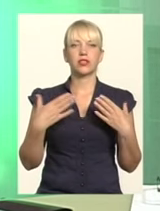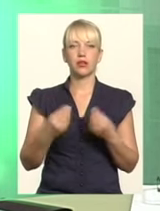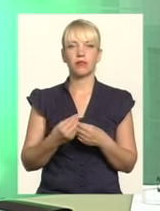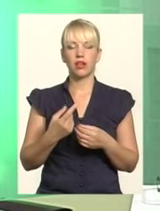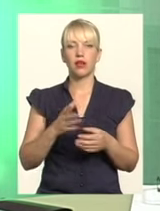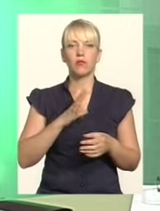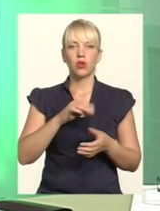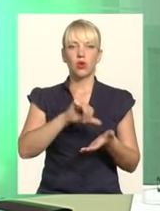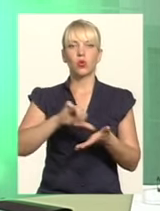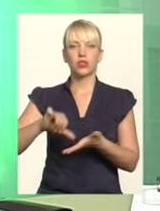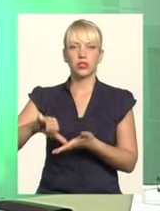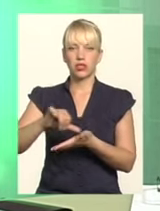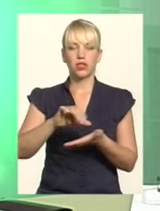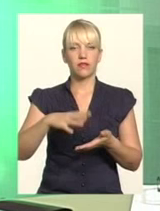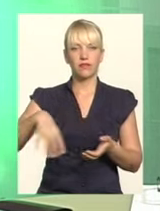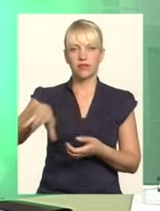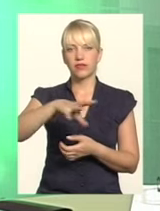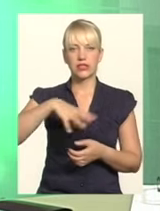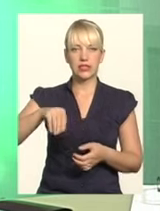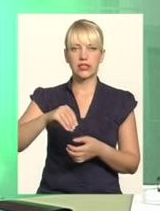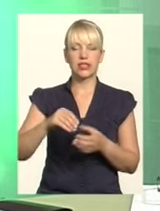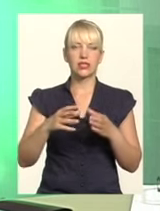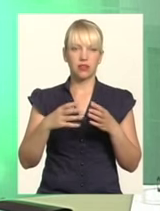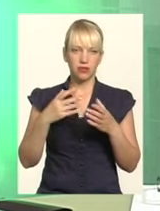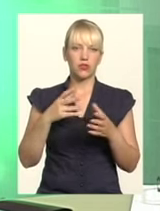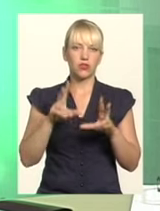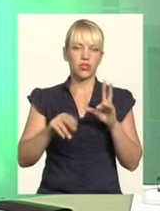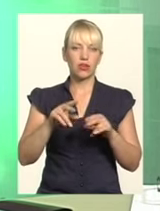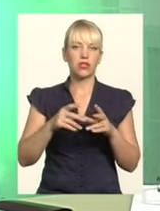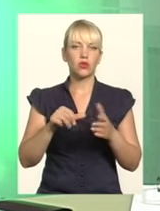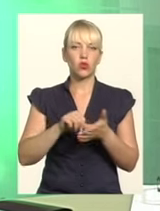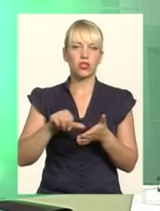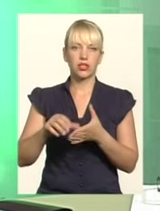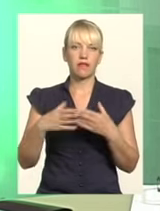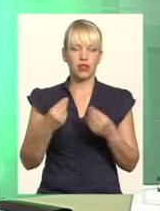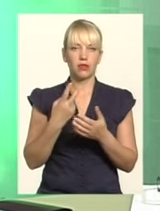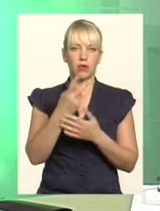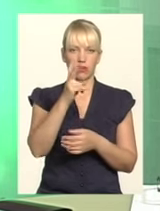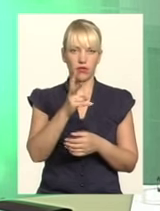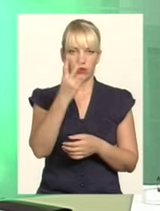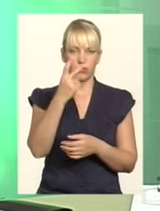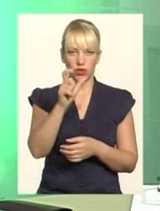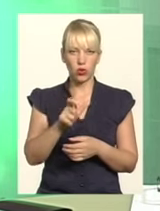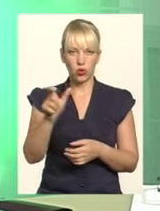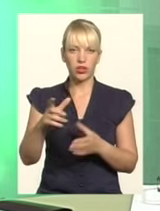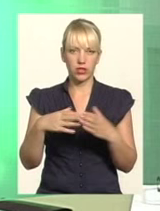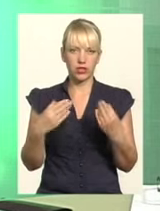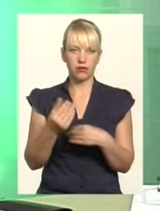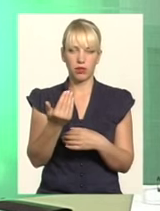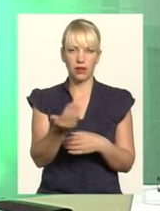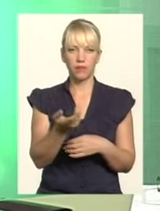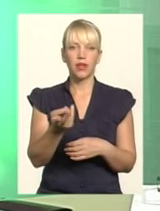одних учасників війни. Наприклад, сім'я, стосовно два учасники війни. їхні береться, зрозуміло,